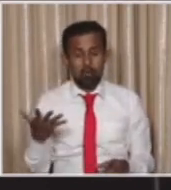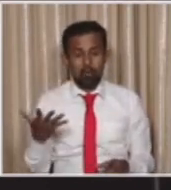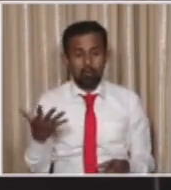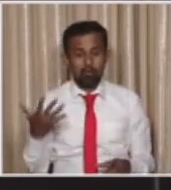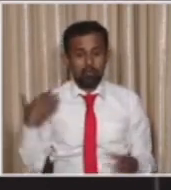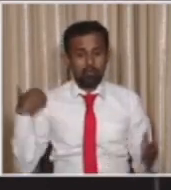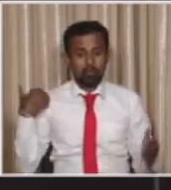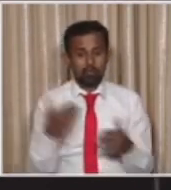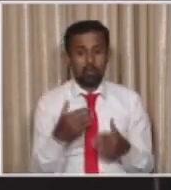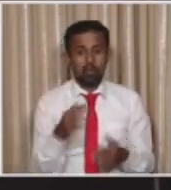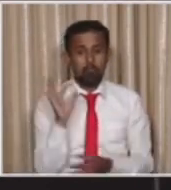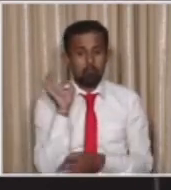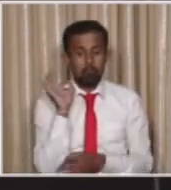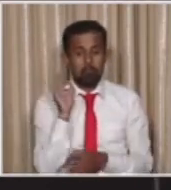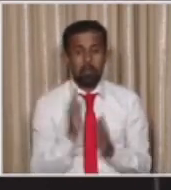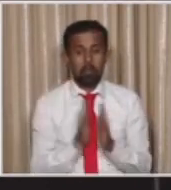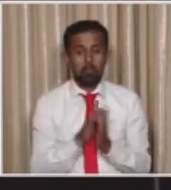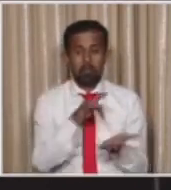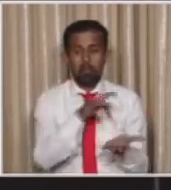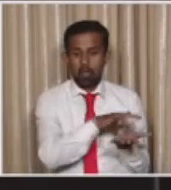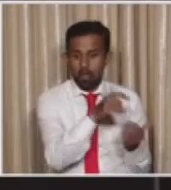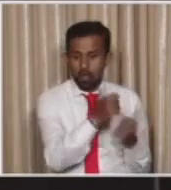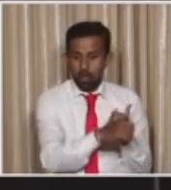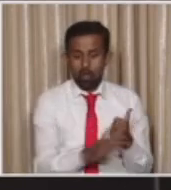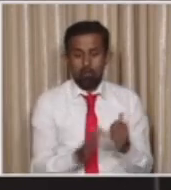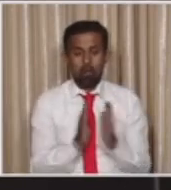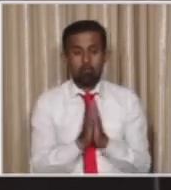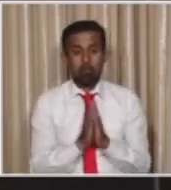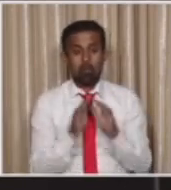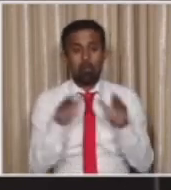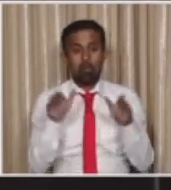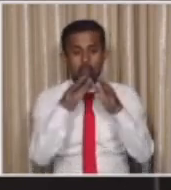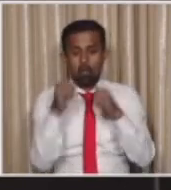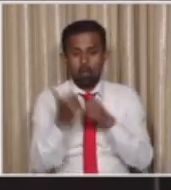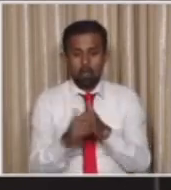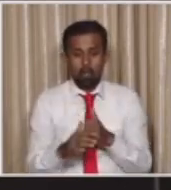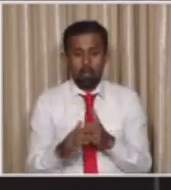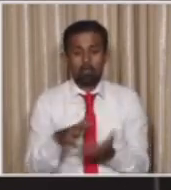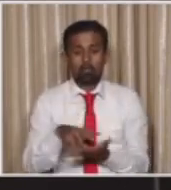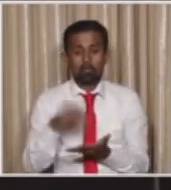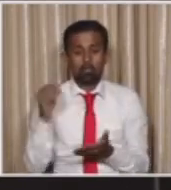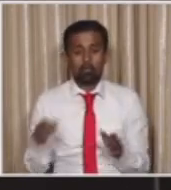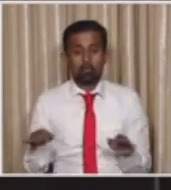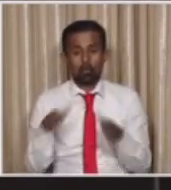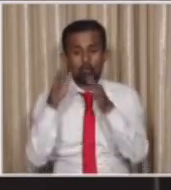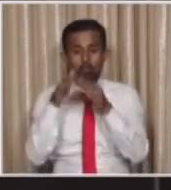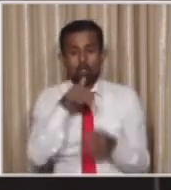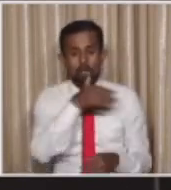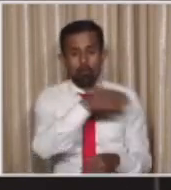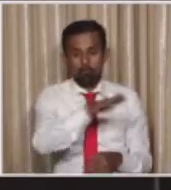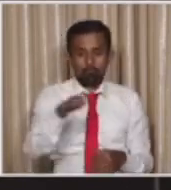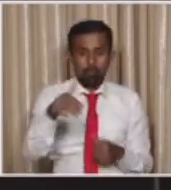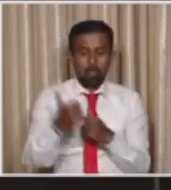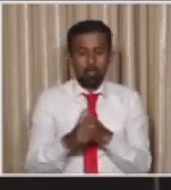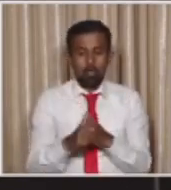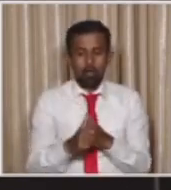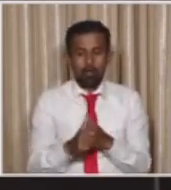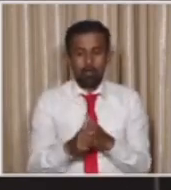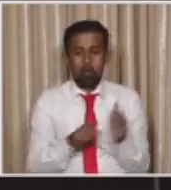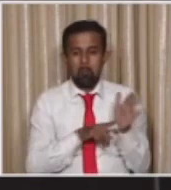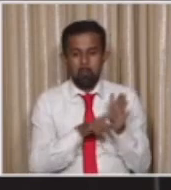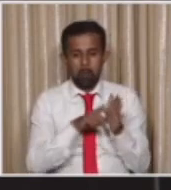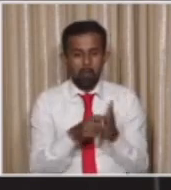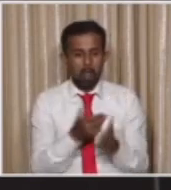මේ රටේ බෞද්ධ සිද්ධස්ථාන හැදුවා, වෙහෙර විහාර හැදුවා, දාගැබ් හැදුවා, ස්තූප හැදුවා, වැව් හැදුවා. ඒ නටබුන් තාම